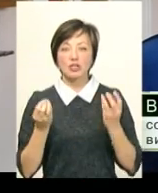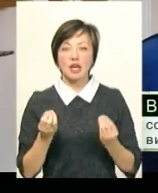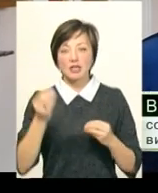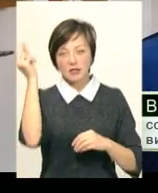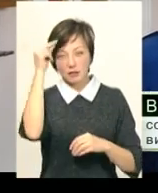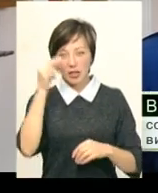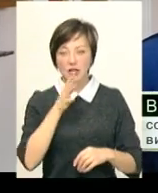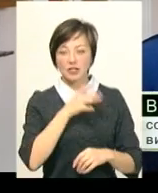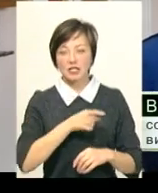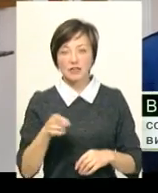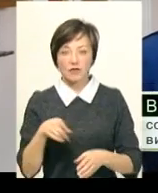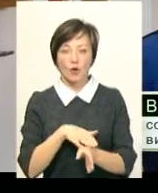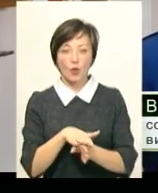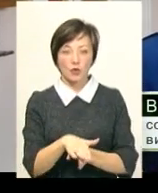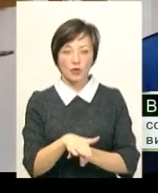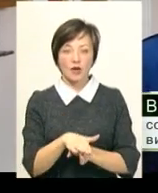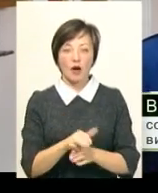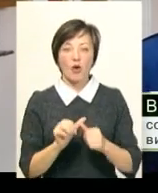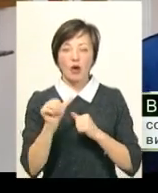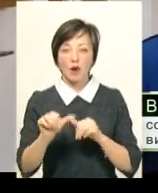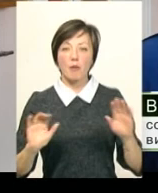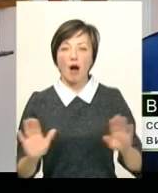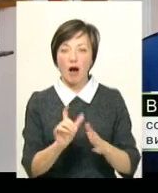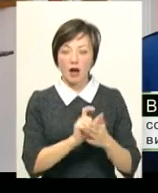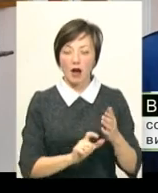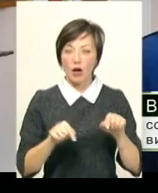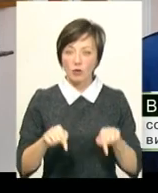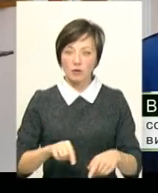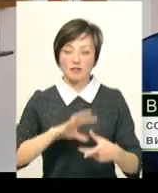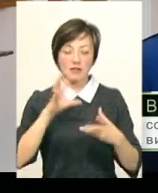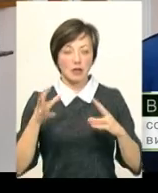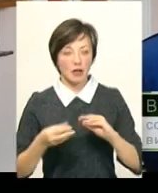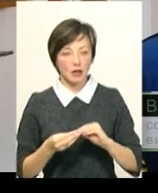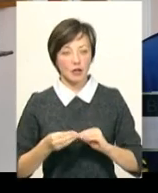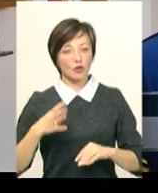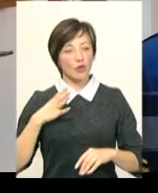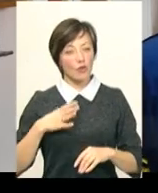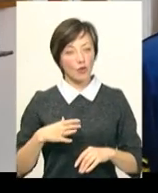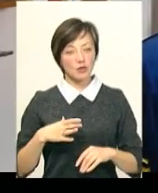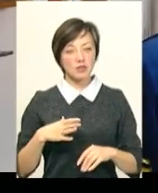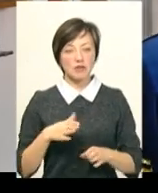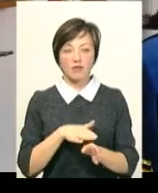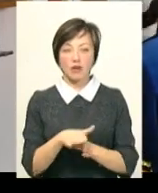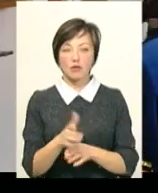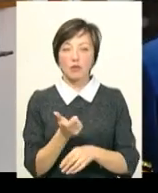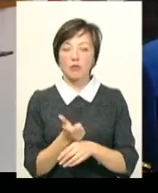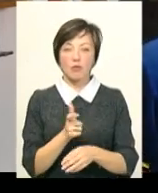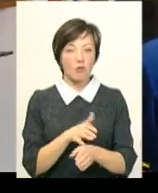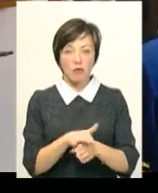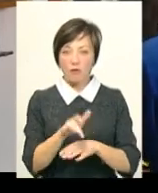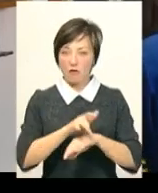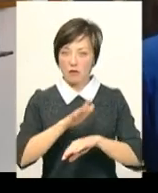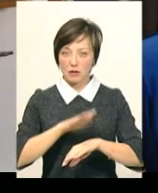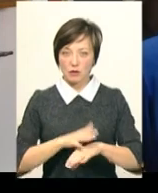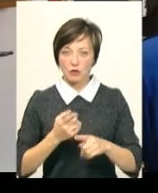часів, тому що там виконував, скажімо, окрему арію чи що, а тут взагалі доводиться виконати повністю цю партію. Це